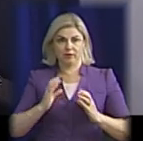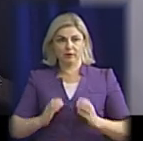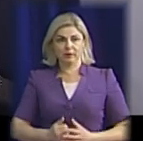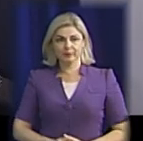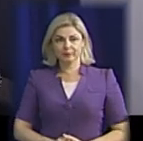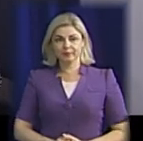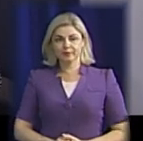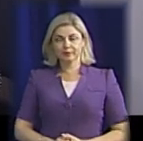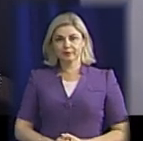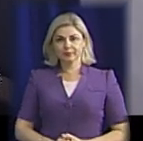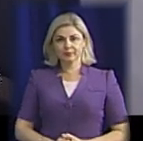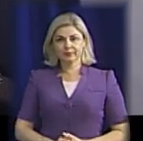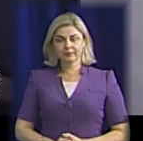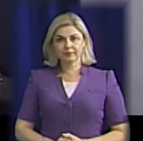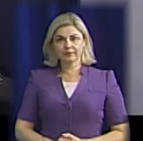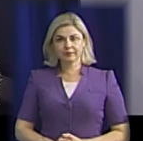Спочатку вводимо